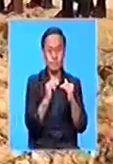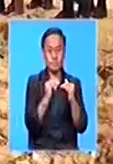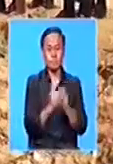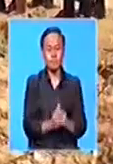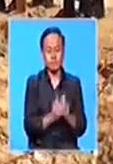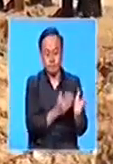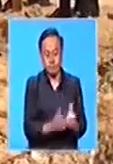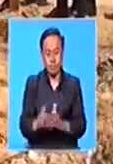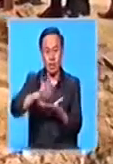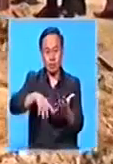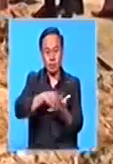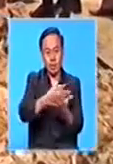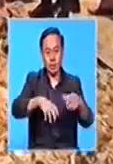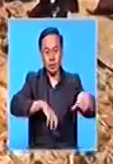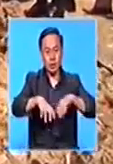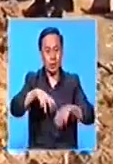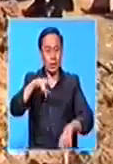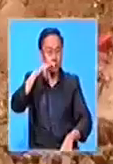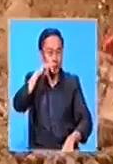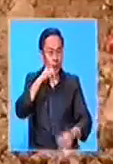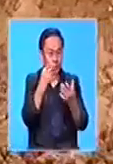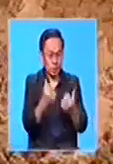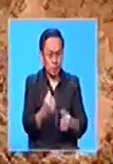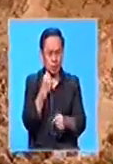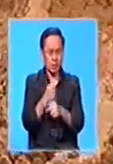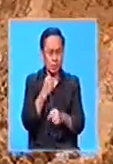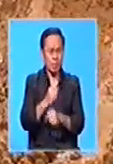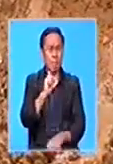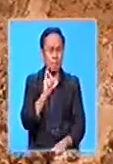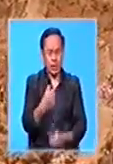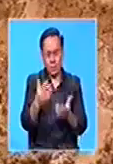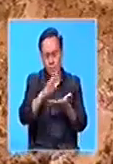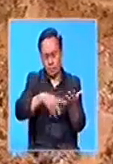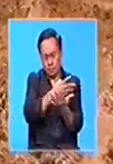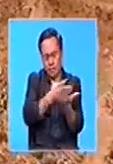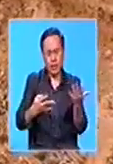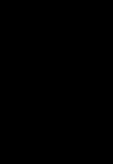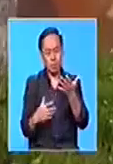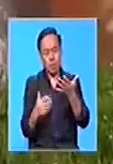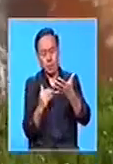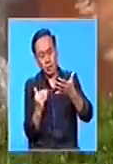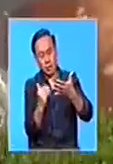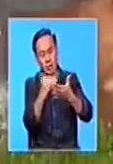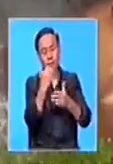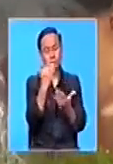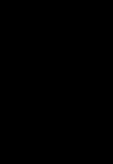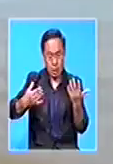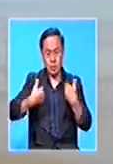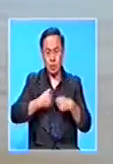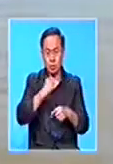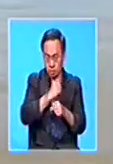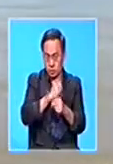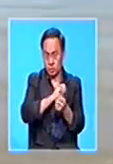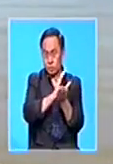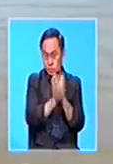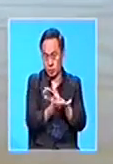การบริหารจัดการน้ำที่เราทำมาแล้วเนี่ยเห็นไหมครับว่าที่เรามาทำใหม่เนี่ยเราปรับแก้ตลอดเวลาไม่ใช่เราทำทีเดียวแล้วต้องมีการเปลี่ยนแปลง